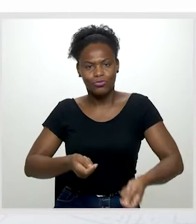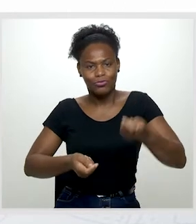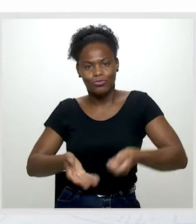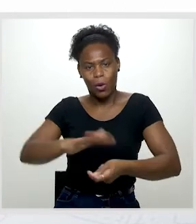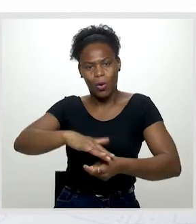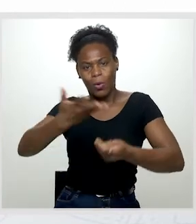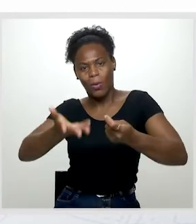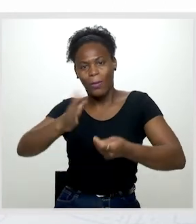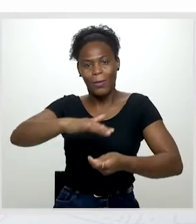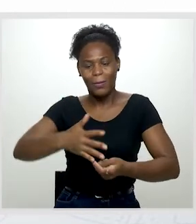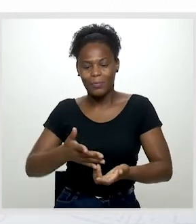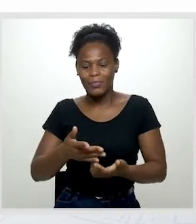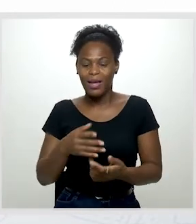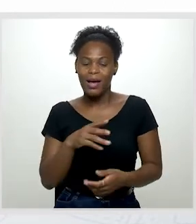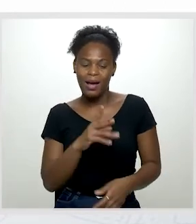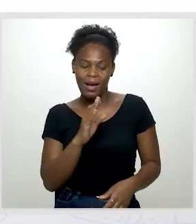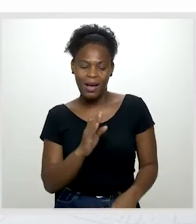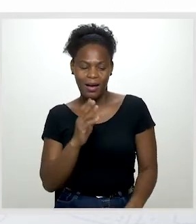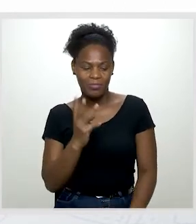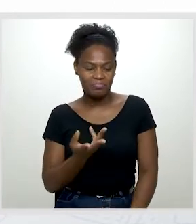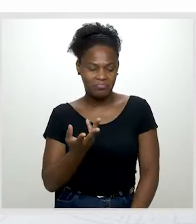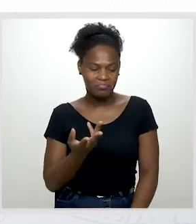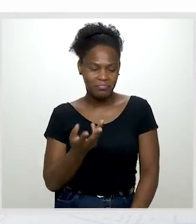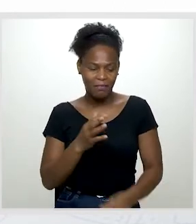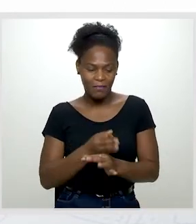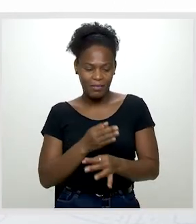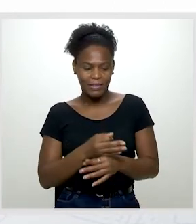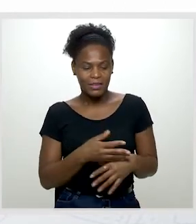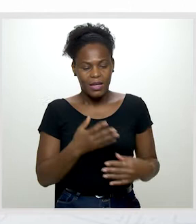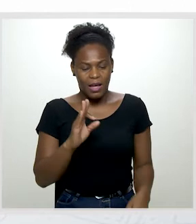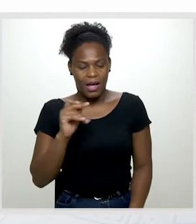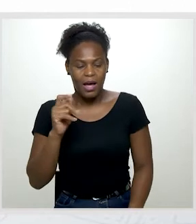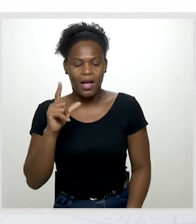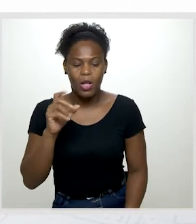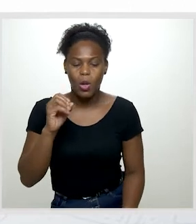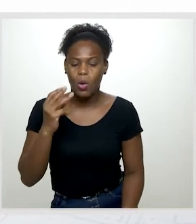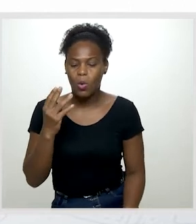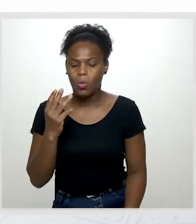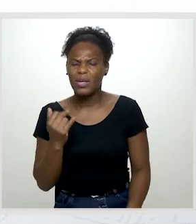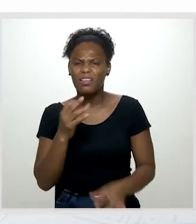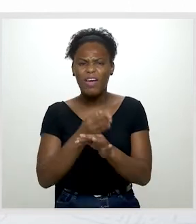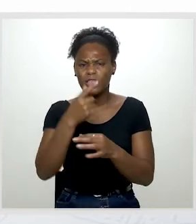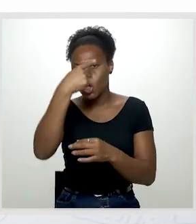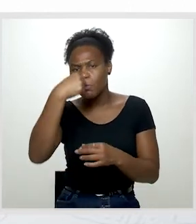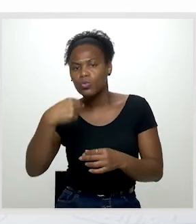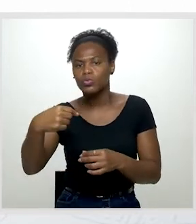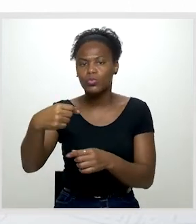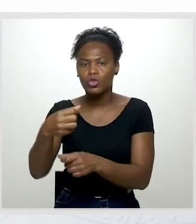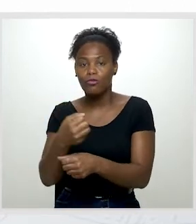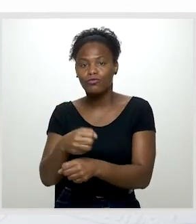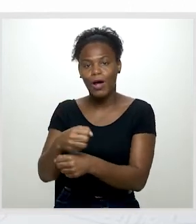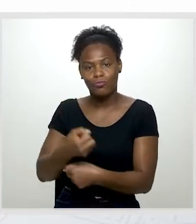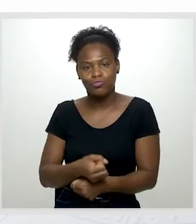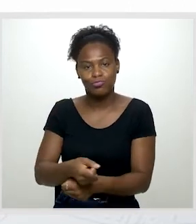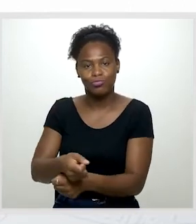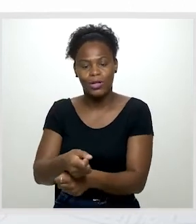Halloween, une fête que tu connais très bien ici au Cap-Vert, puisqu'elle est fêtée le 31 octobre. Mais attention, une